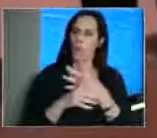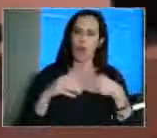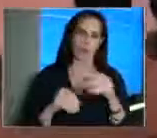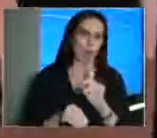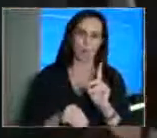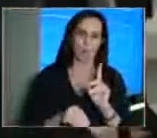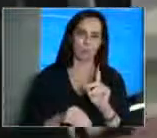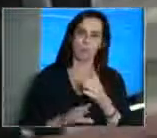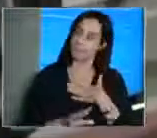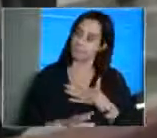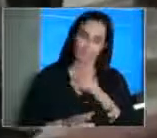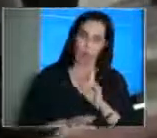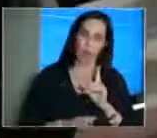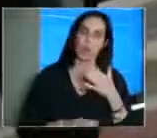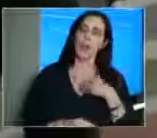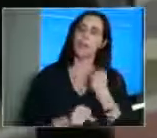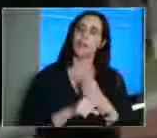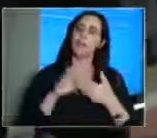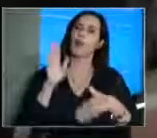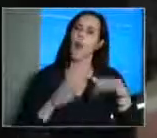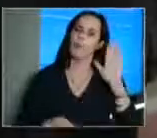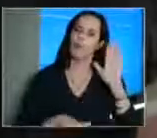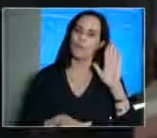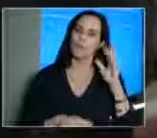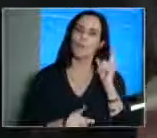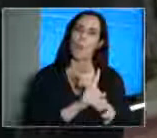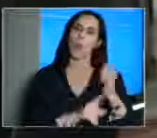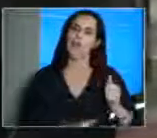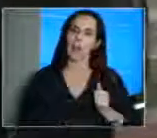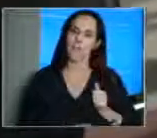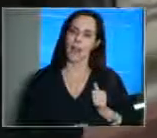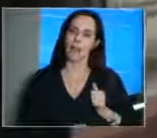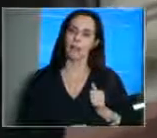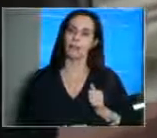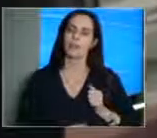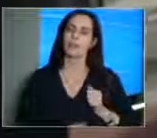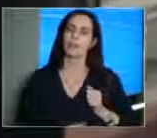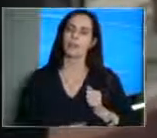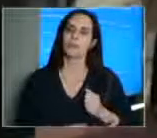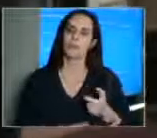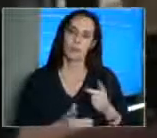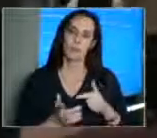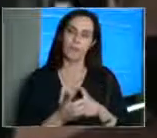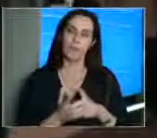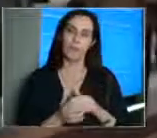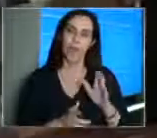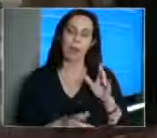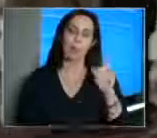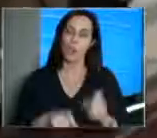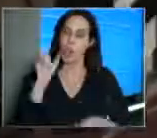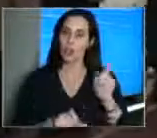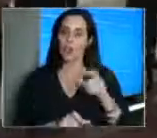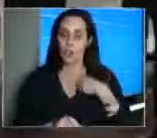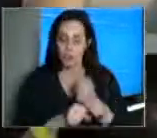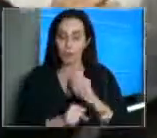המשפחה, לבושתי. היא הייתה בעיקר מול הצבא ומול דעת הקהל, שלא להזניח